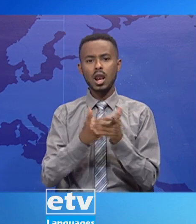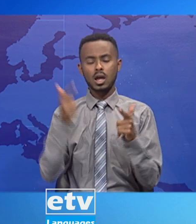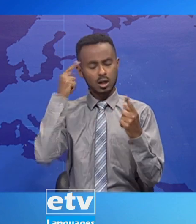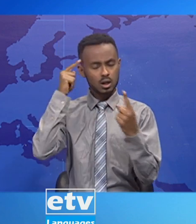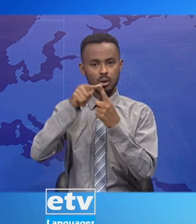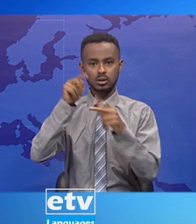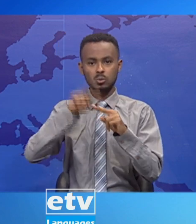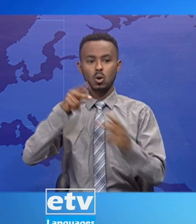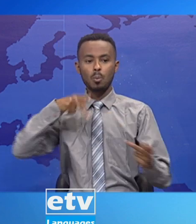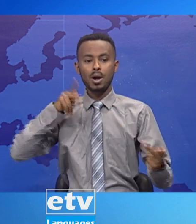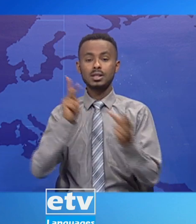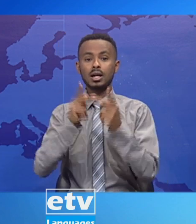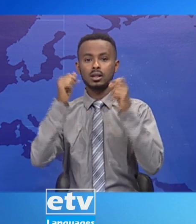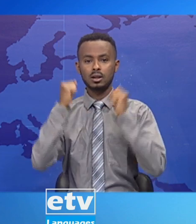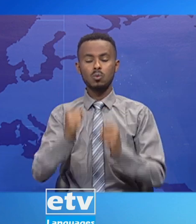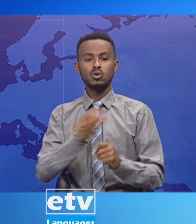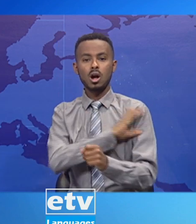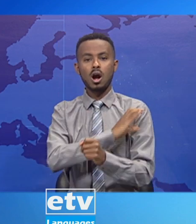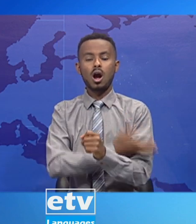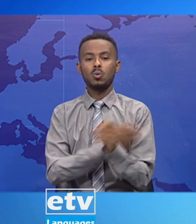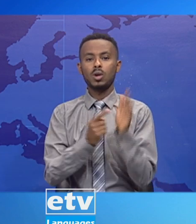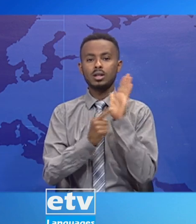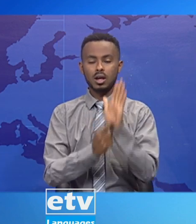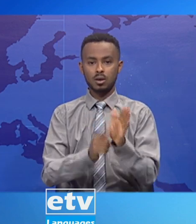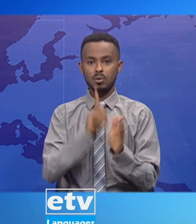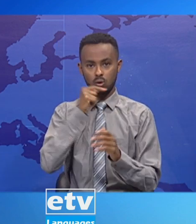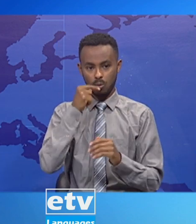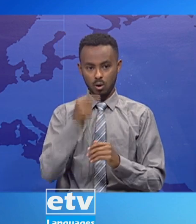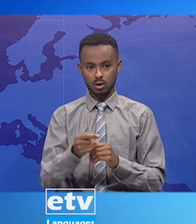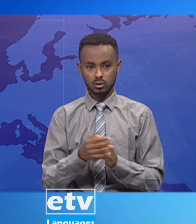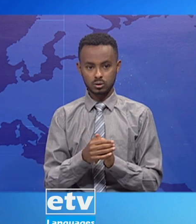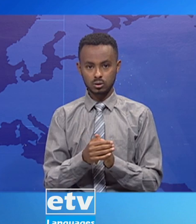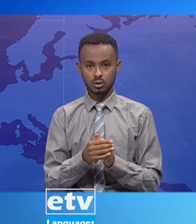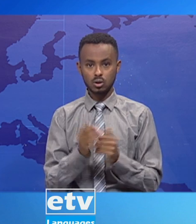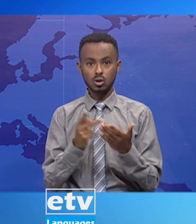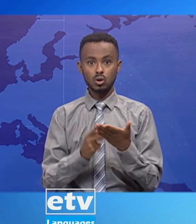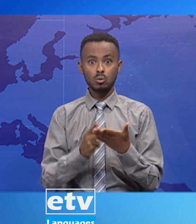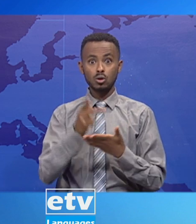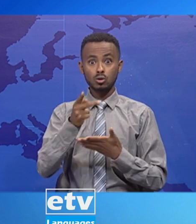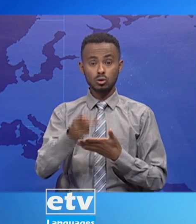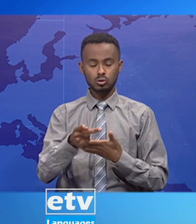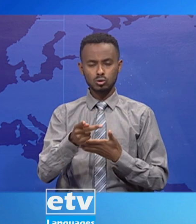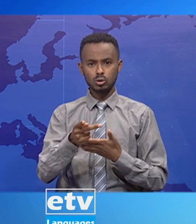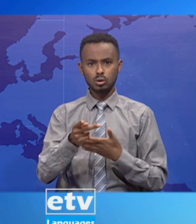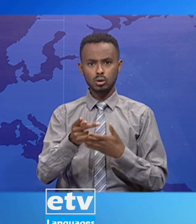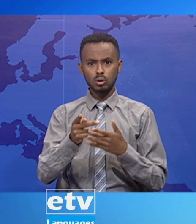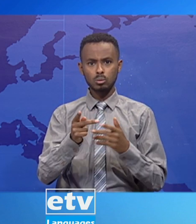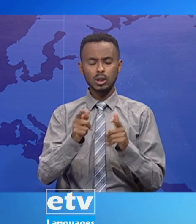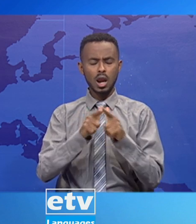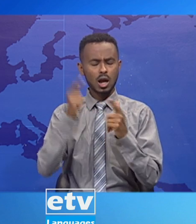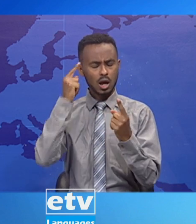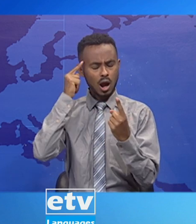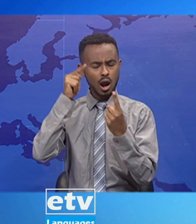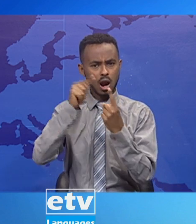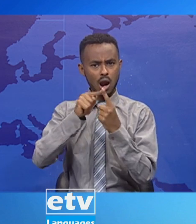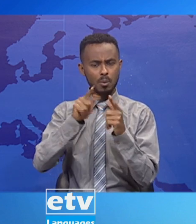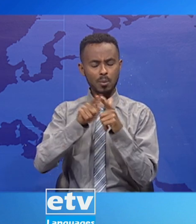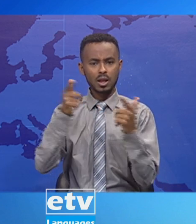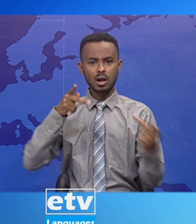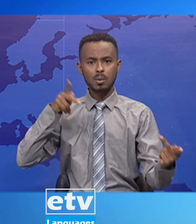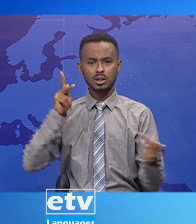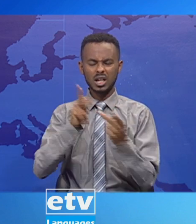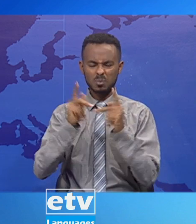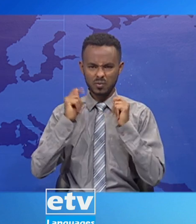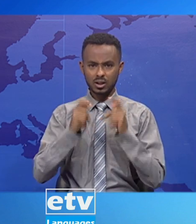አስቀምጦ ማሳካት እንደሚችል አቅሙን ያሳየበት ነው ብለዋል። ፕሮጀክቶቹን በትልቅ አለመን በትልቅ ማሳካት፣